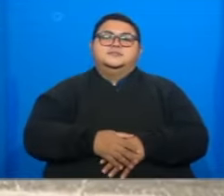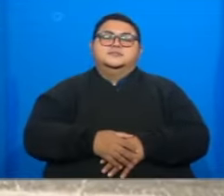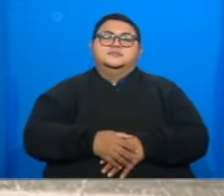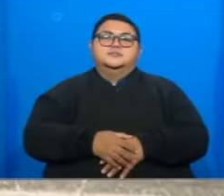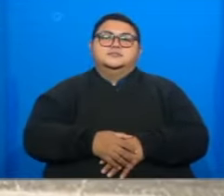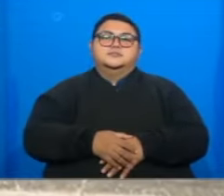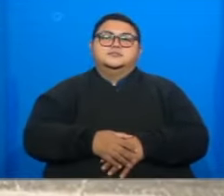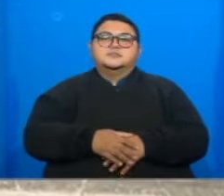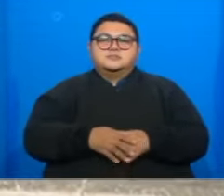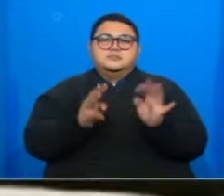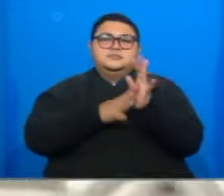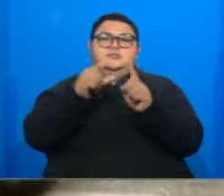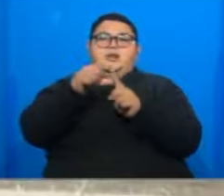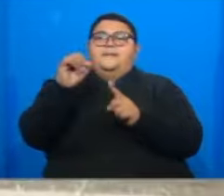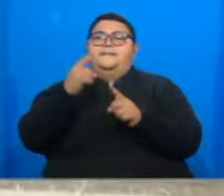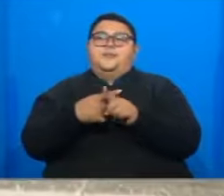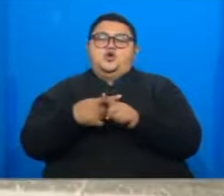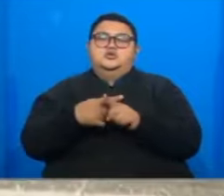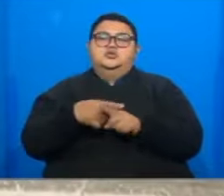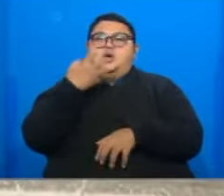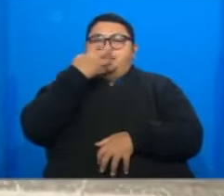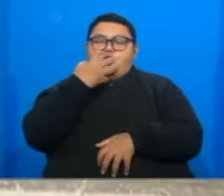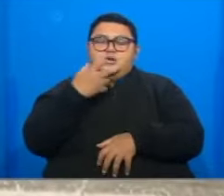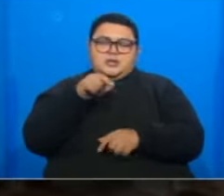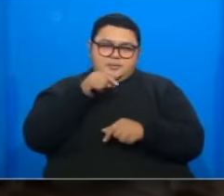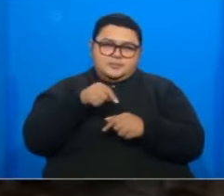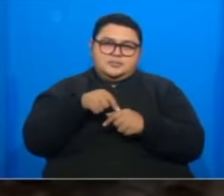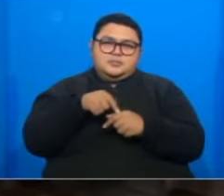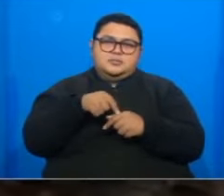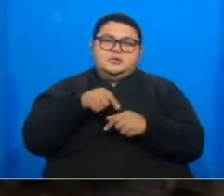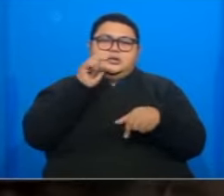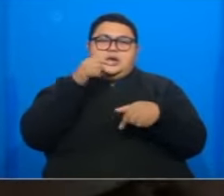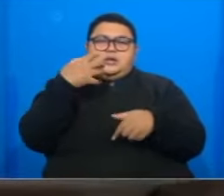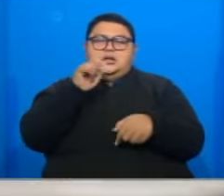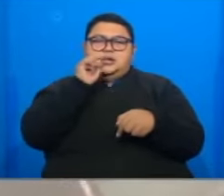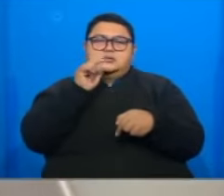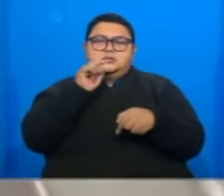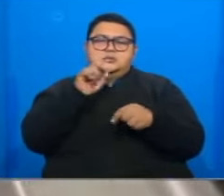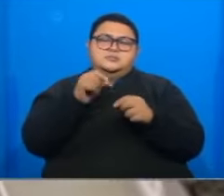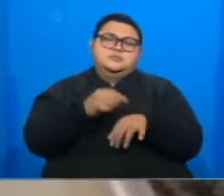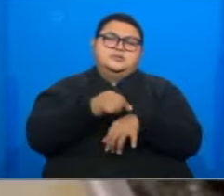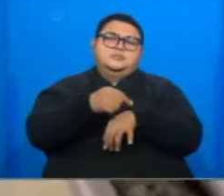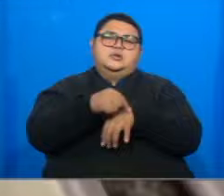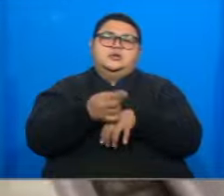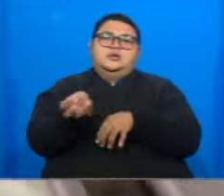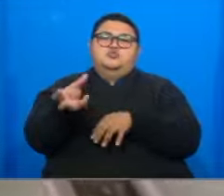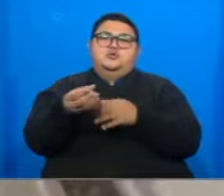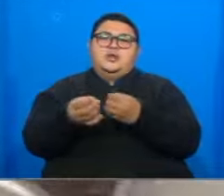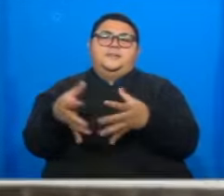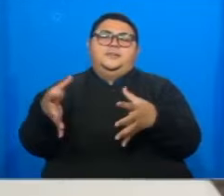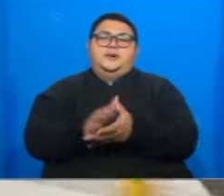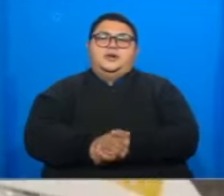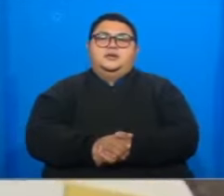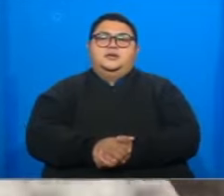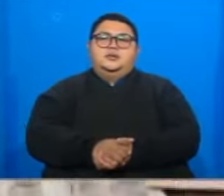di Kongo dengan penyebaran strain endemik yang dikenal sebagai Clade I, tetapi varian baru Clade IB tampaknya lebih mudah menyebar melalui kontak